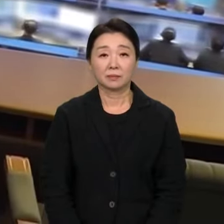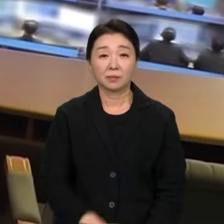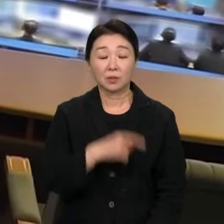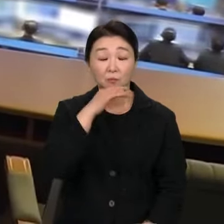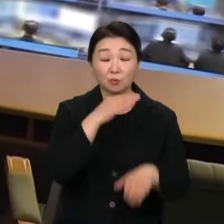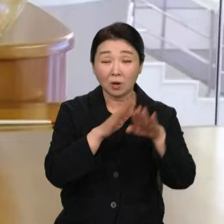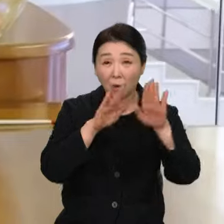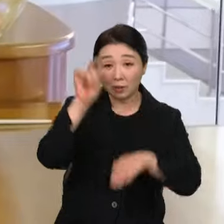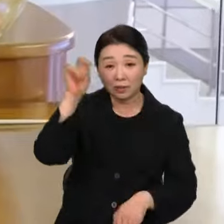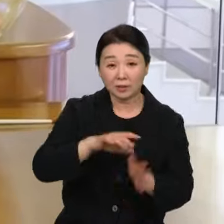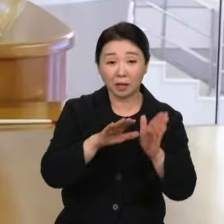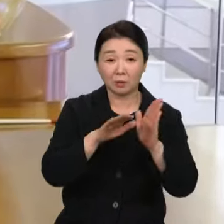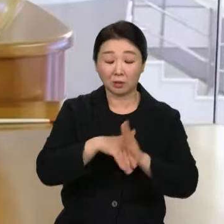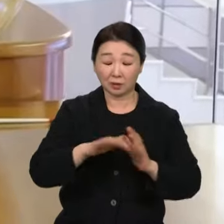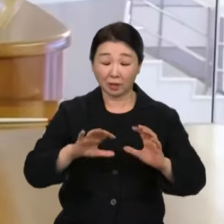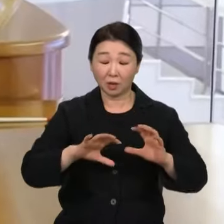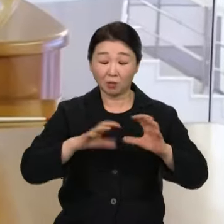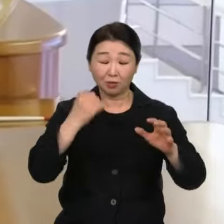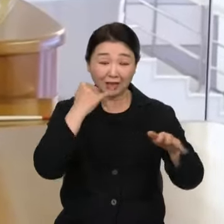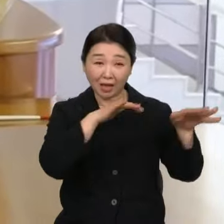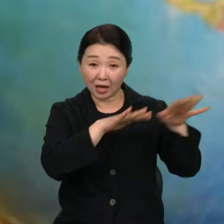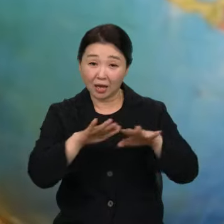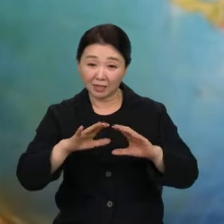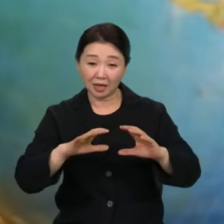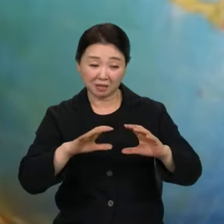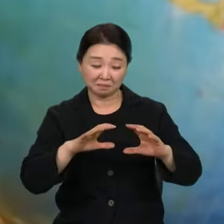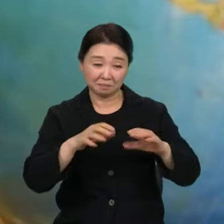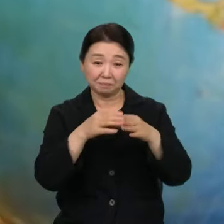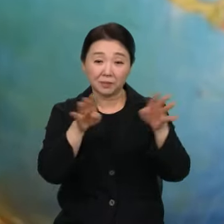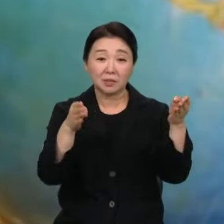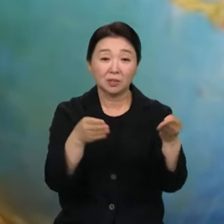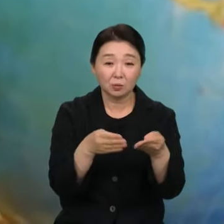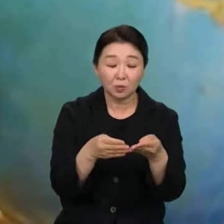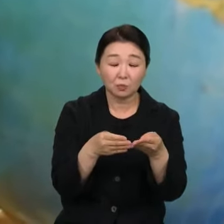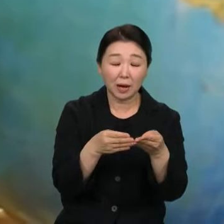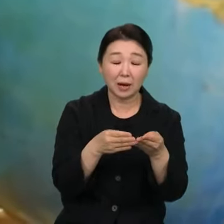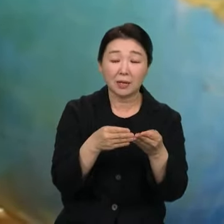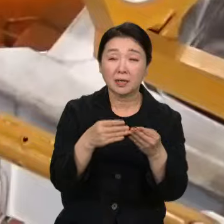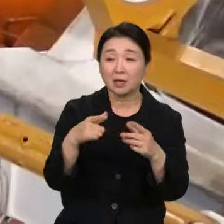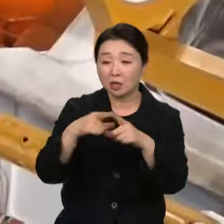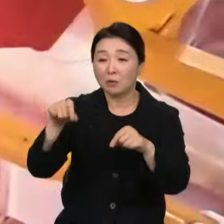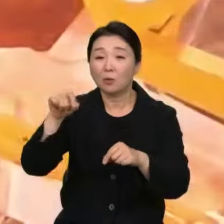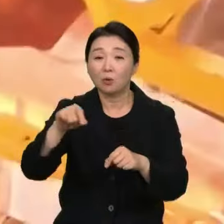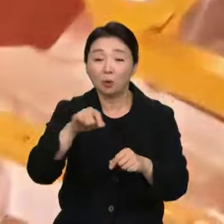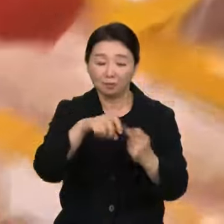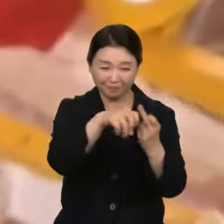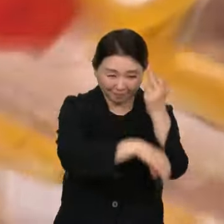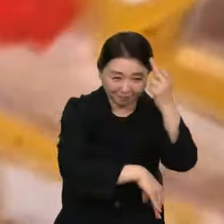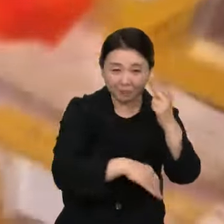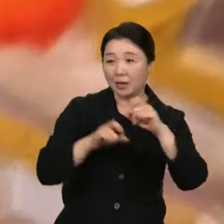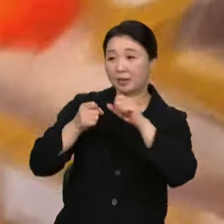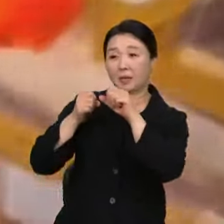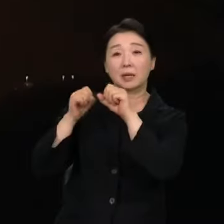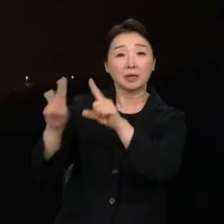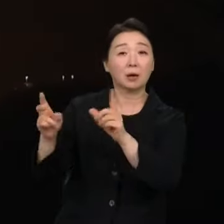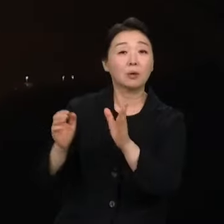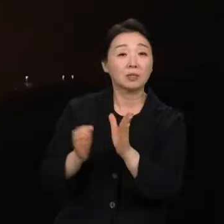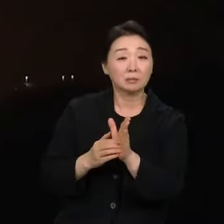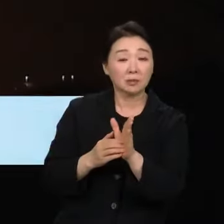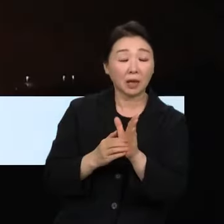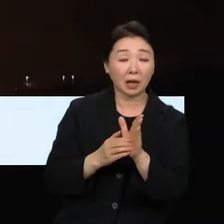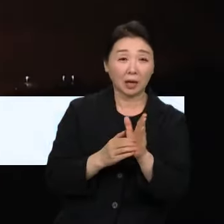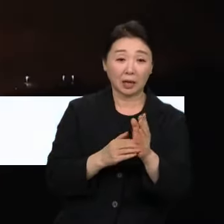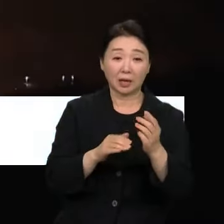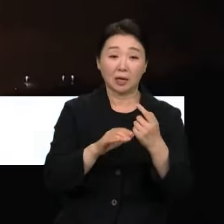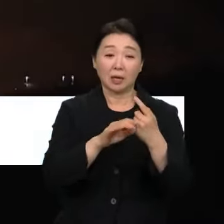북한이 오늘 새벽 국제해사기구와 일본 정부의 군사정찰위성 발사를 예고했습니다. 지난해 11월 만리경 1호